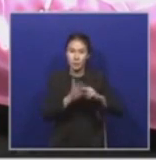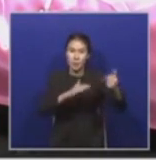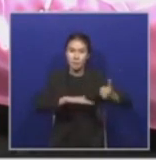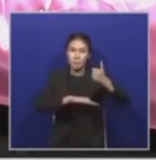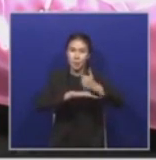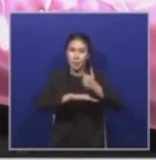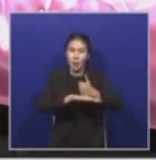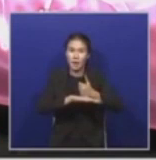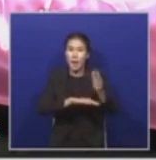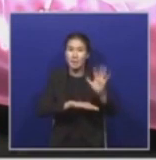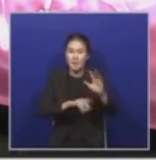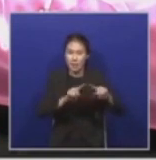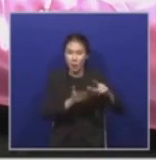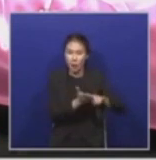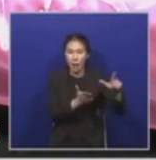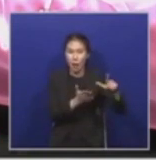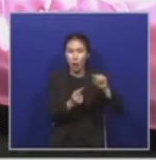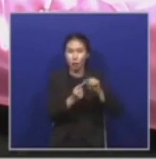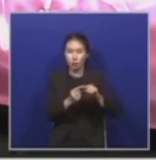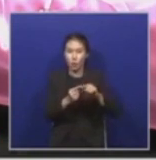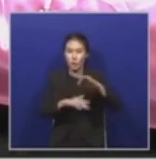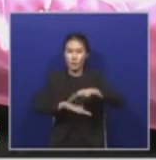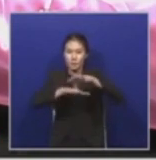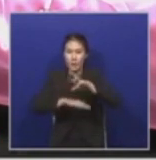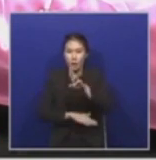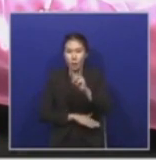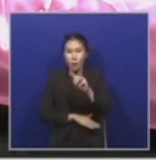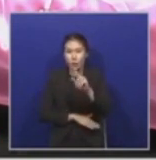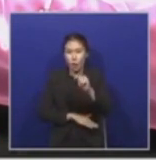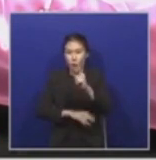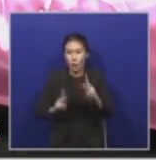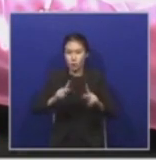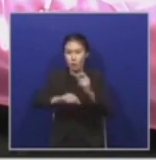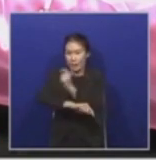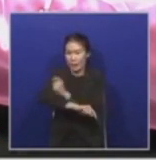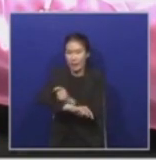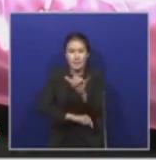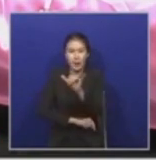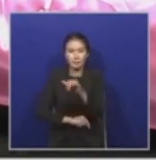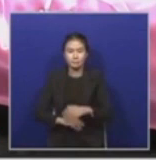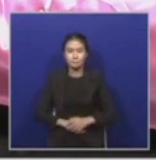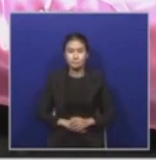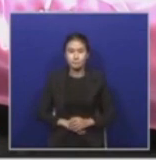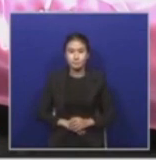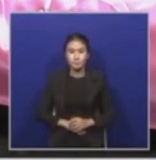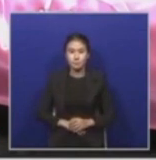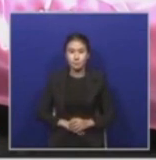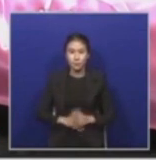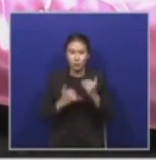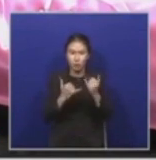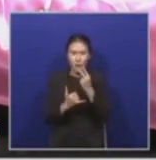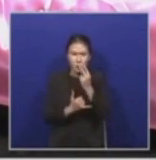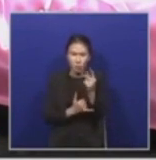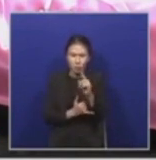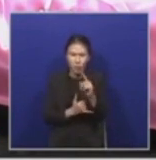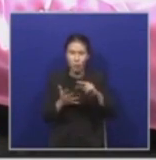ล้วลาออกแต่ยังไม่ได้ลาออกจากตำแหน่งรัฐมนตรีแรงงานท่านประธานครับสถานการณ์บ้านเมืองของเรา